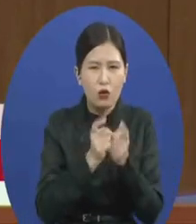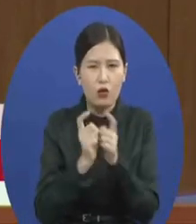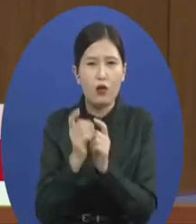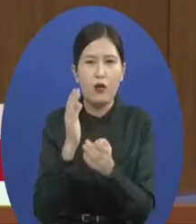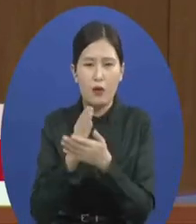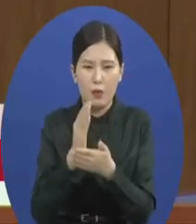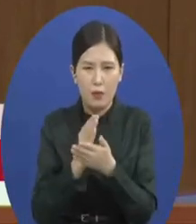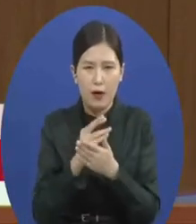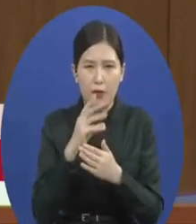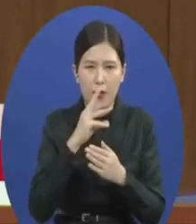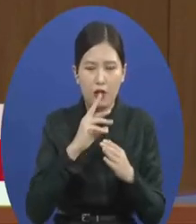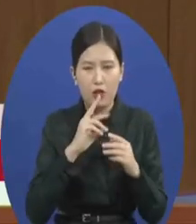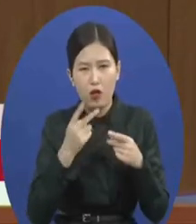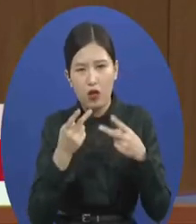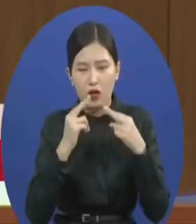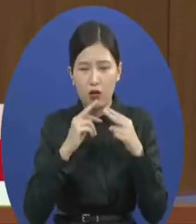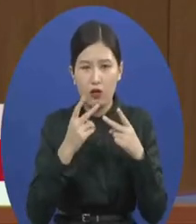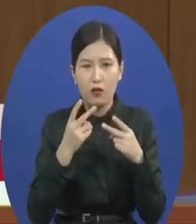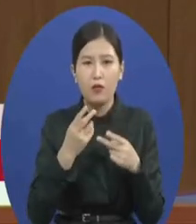ордог,